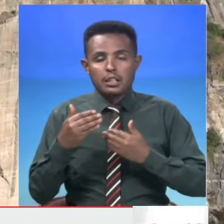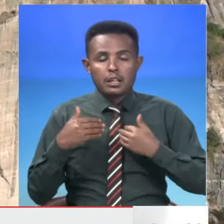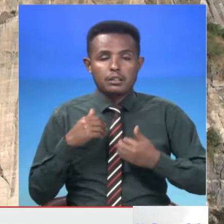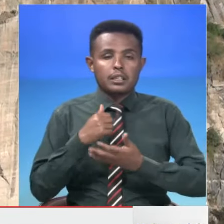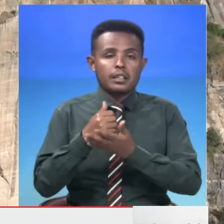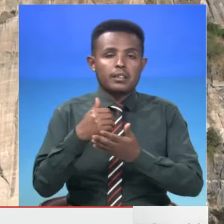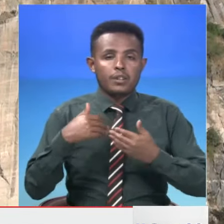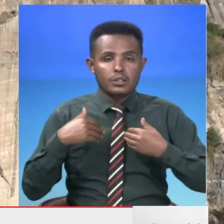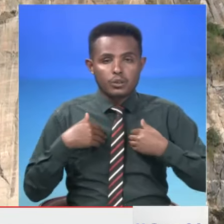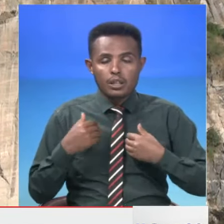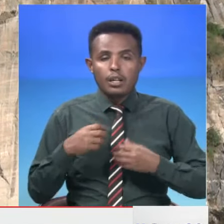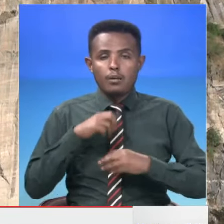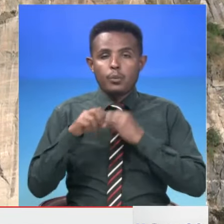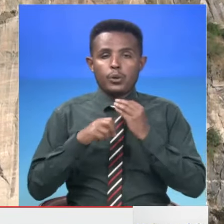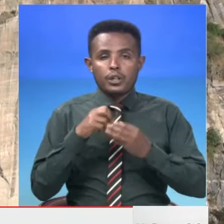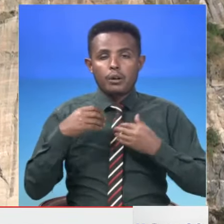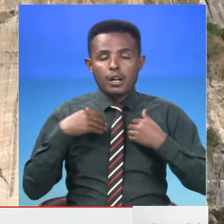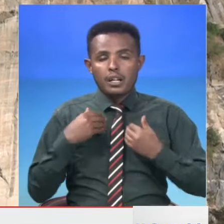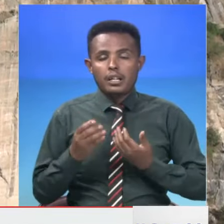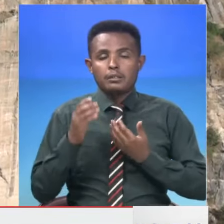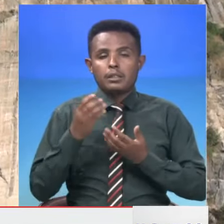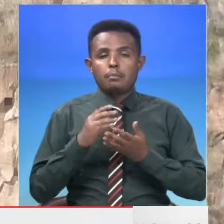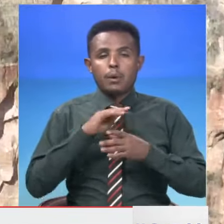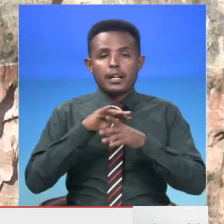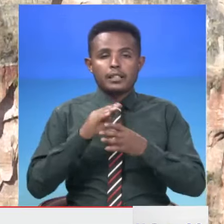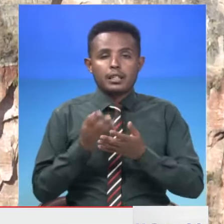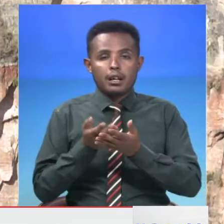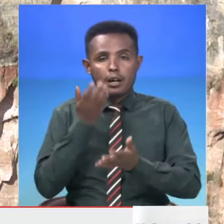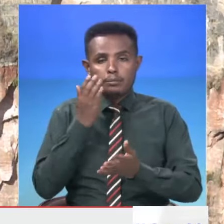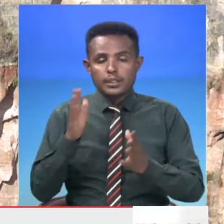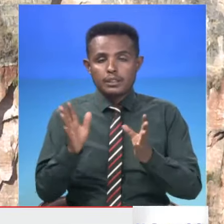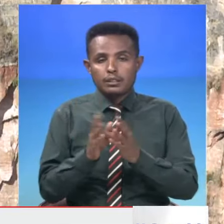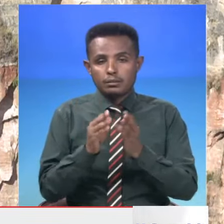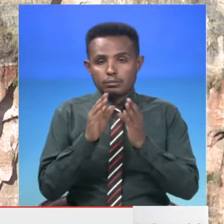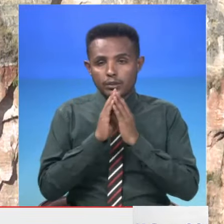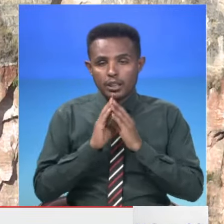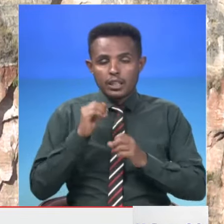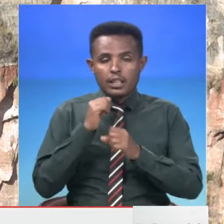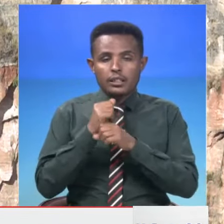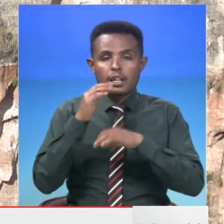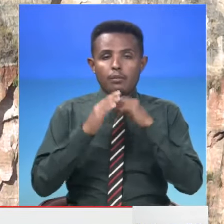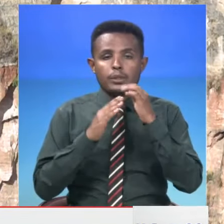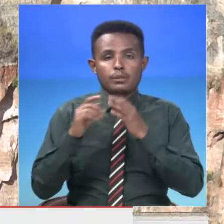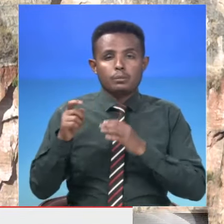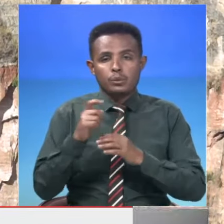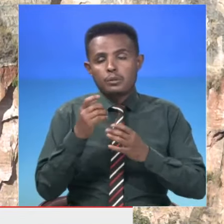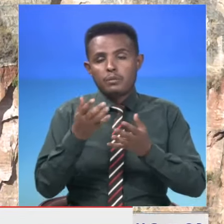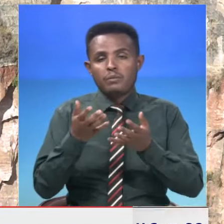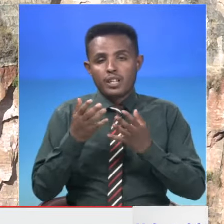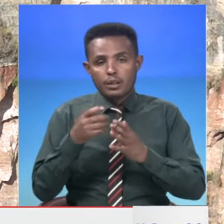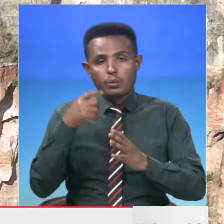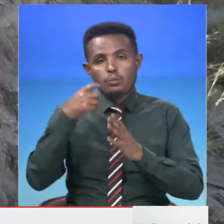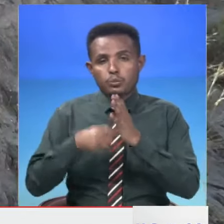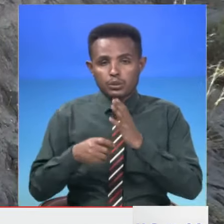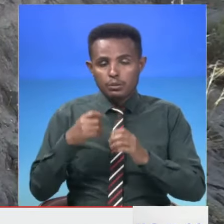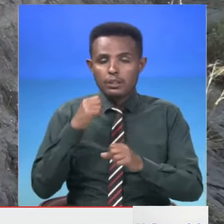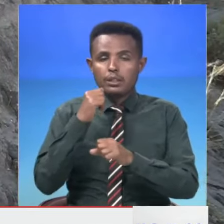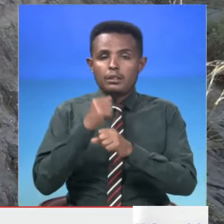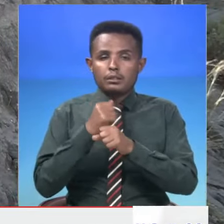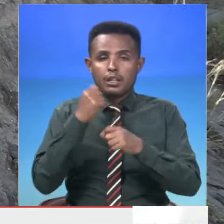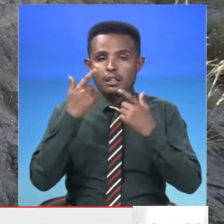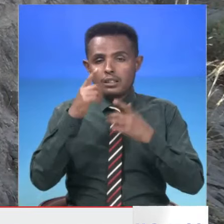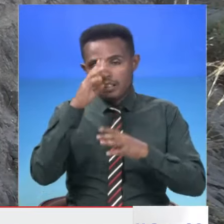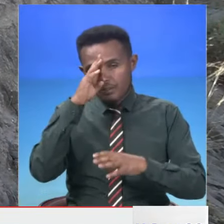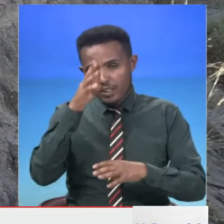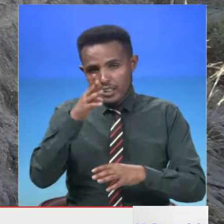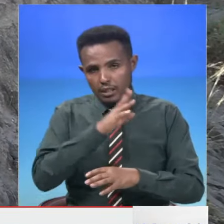እየደገፍናቸው ያለው። በወረዳው ያለው የማዕድን ሀብት ክምችት ለስራ አመቺ መሆኑን እና የሚፈለገውን ውጤት በአጭር ጊዜ ለማምጣት እድል እንደፈጠርላቸው